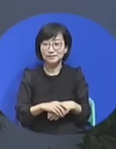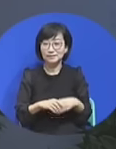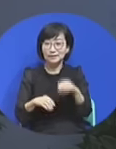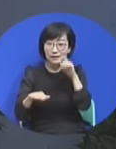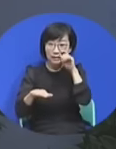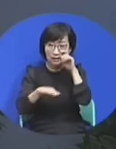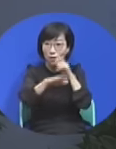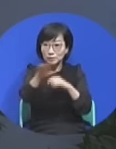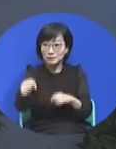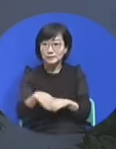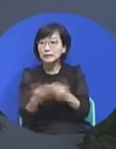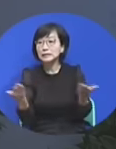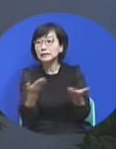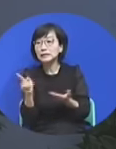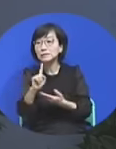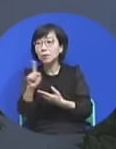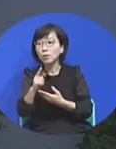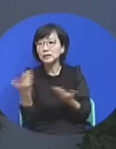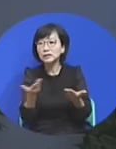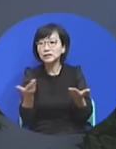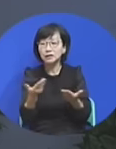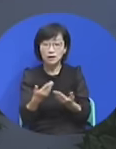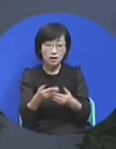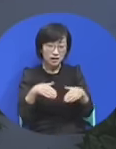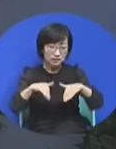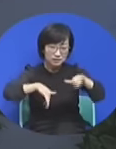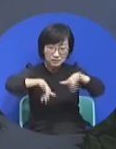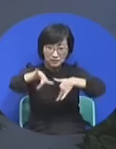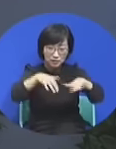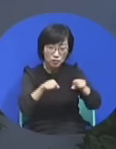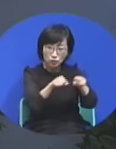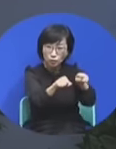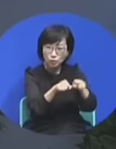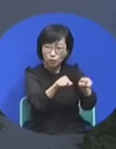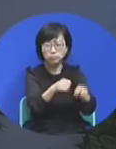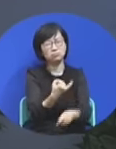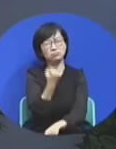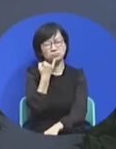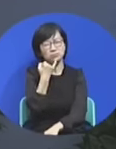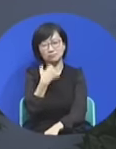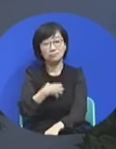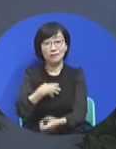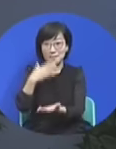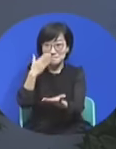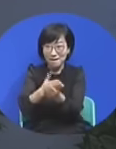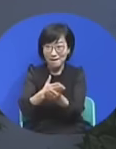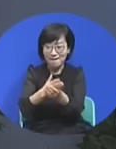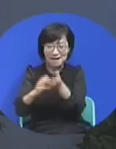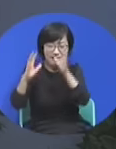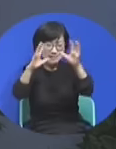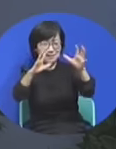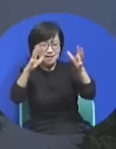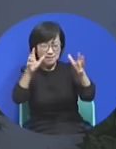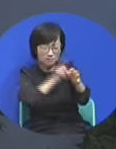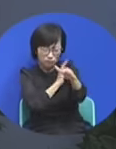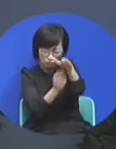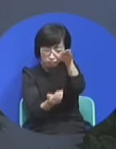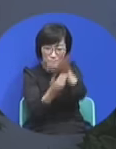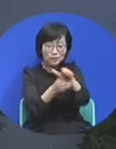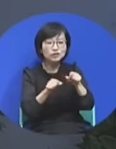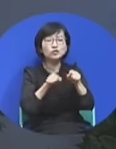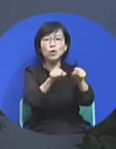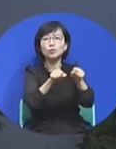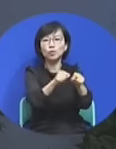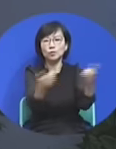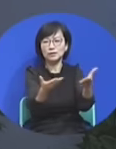청소하는 사람이라도 괜찮습니다. Even if you're a street cleaner, it's all right. 세계 최고의 청소부가 돼서 하나님의 나라 이루세요. Become the greatest